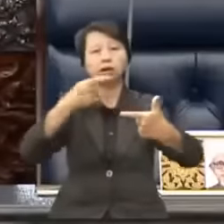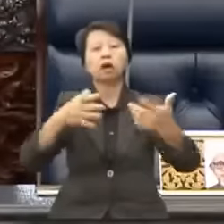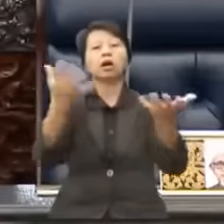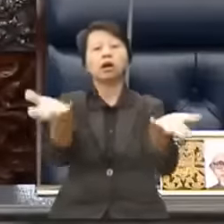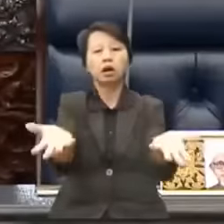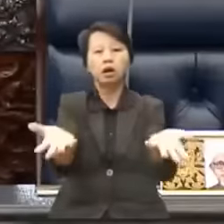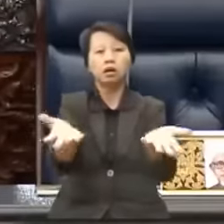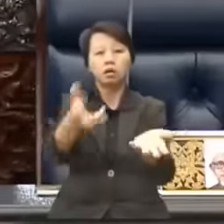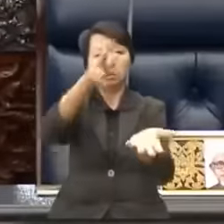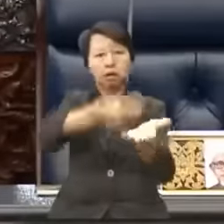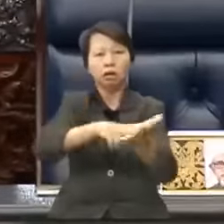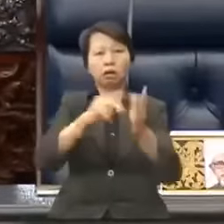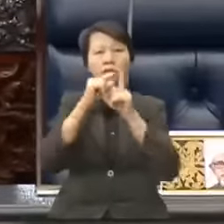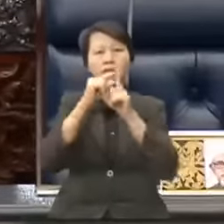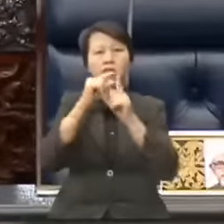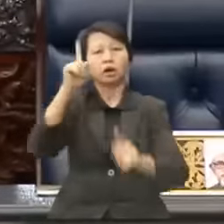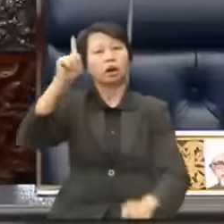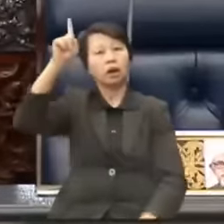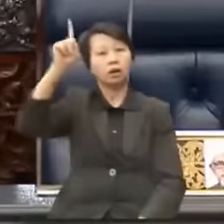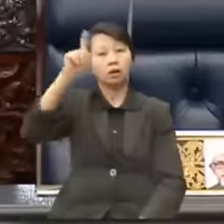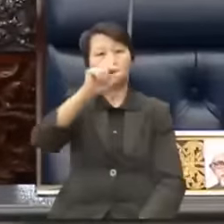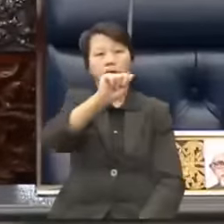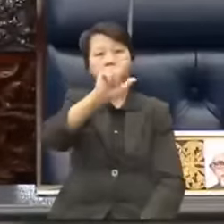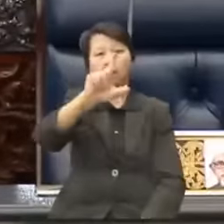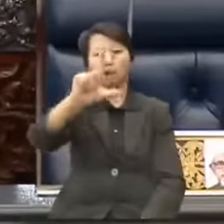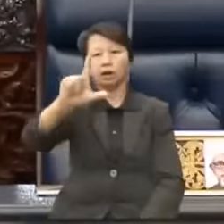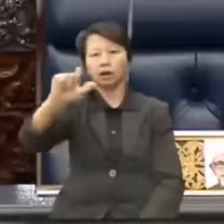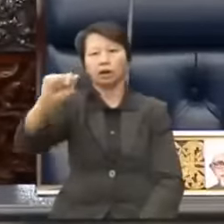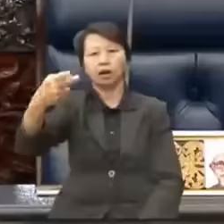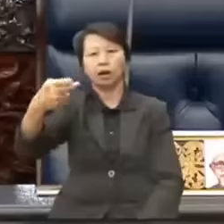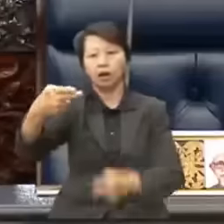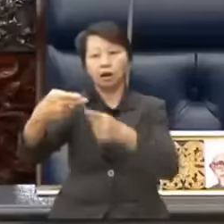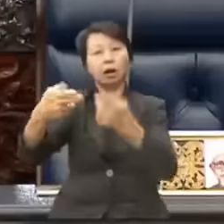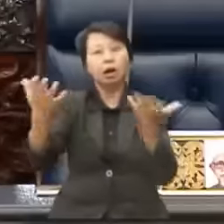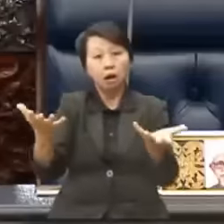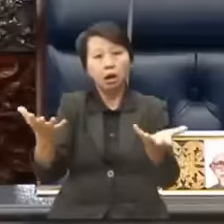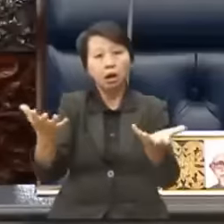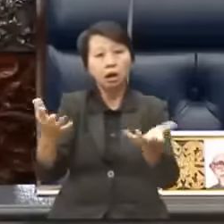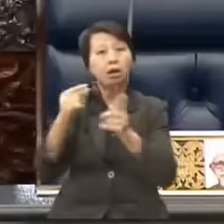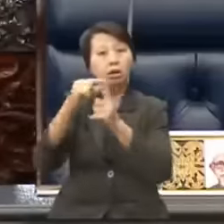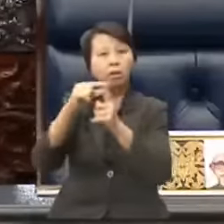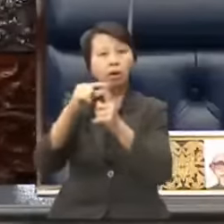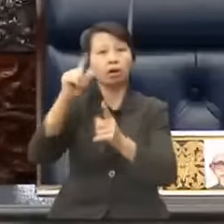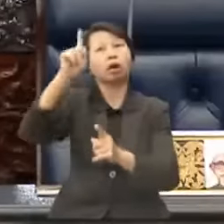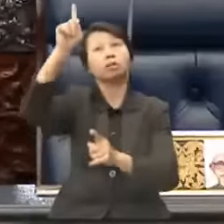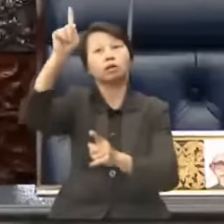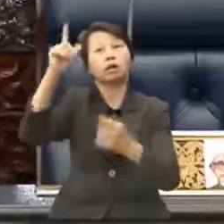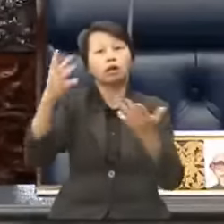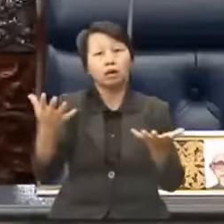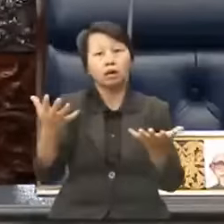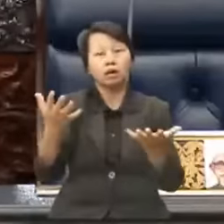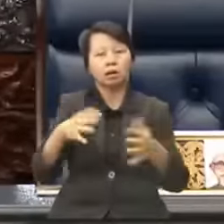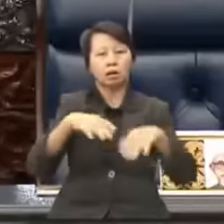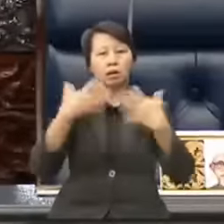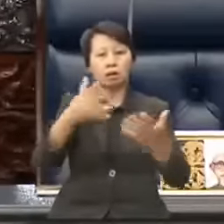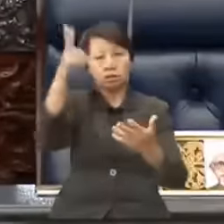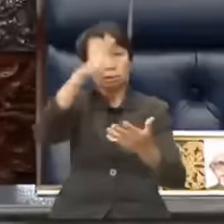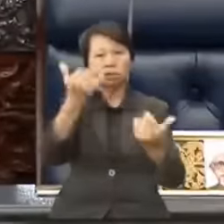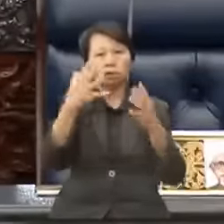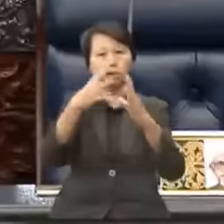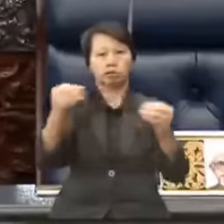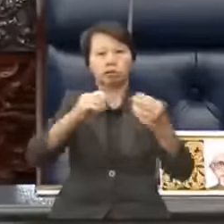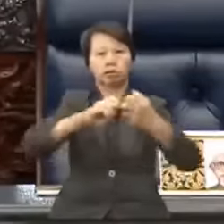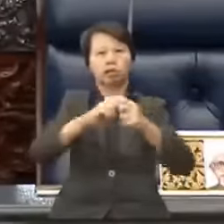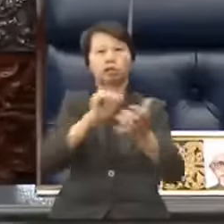status kalimah Allah Di manalah kedudukannya bagaimalah cara kerajaan nak menyesaikan masalah itu